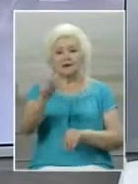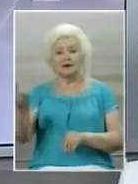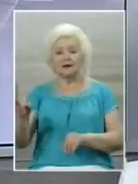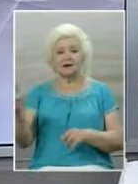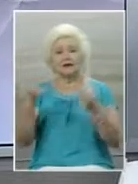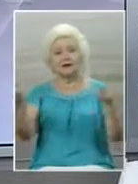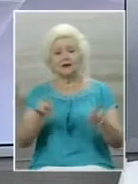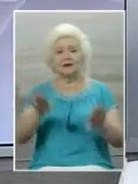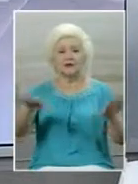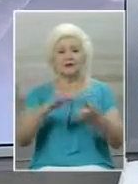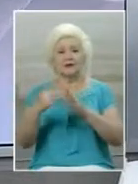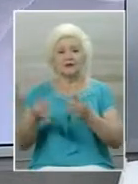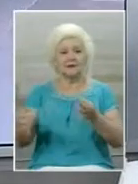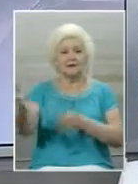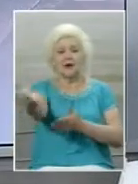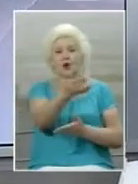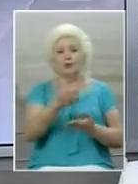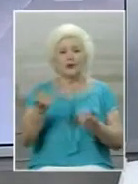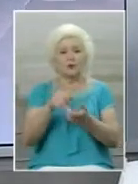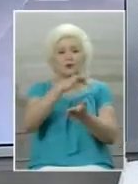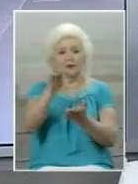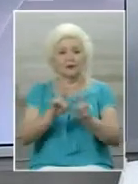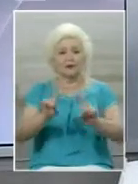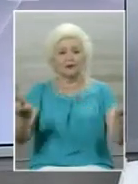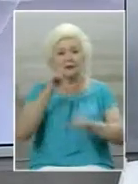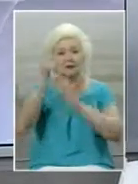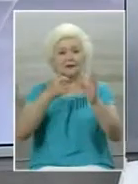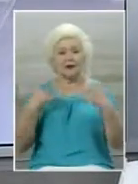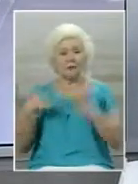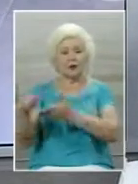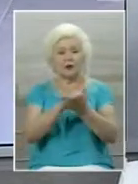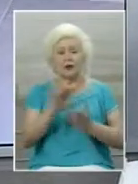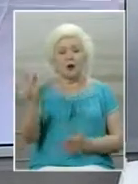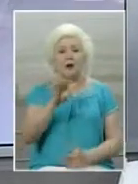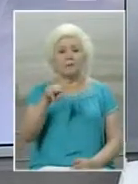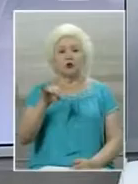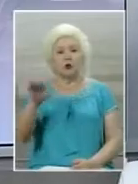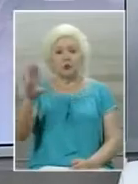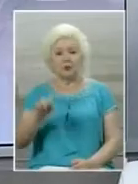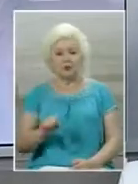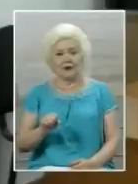з інших міст чи сіл отримуватимуть в центрі, дізнавалася моя колега Олена Протопопова.